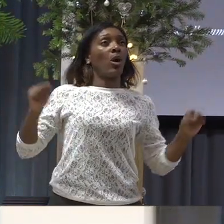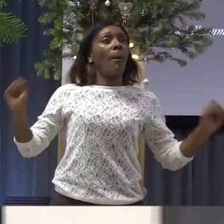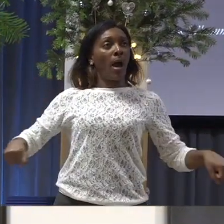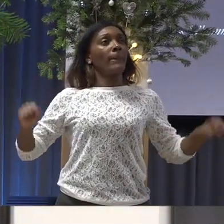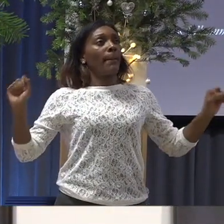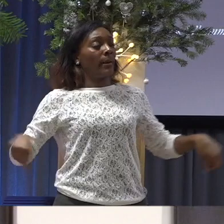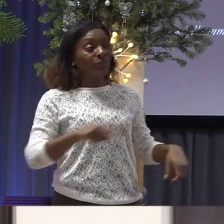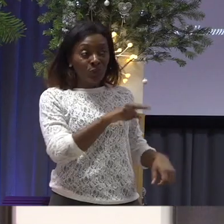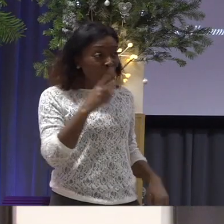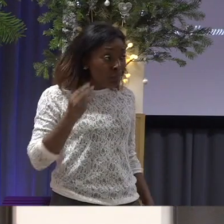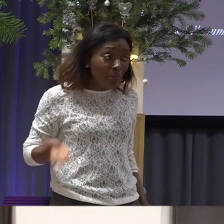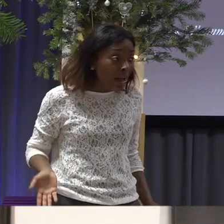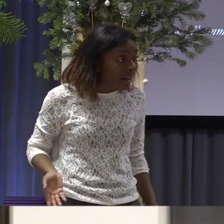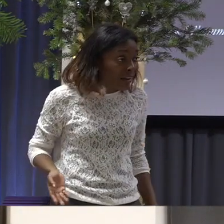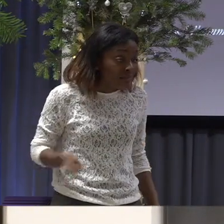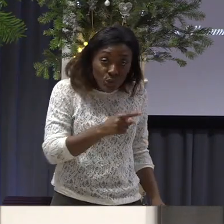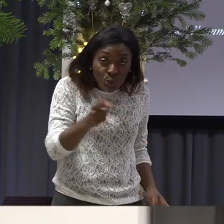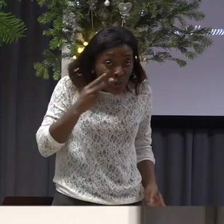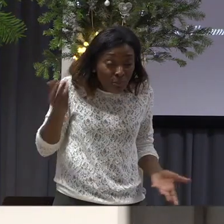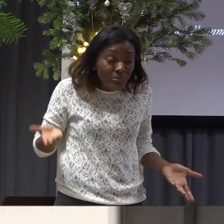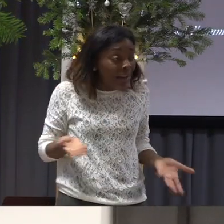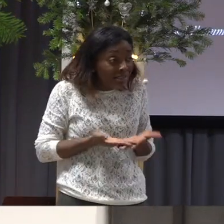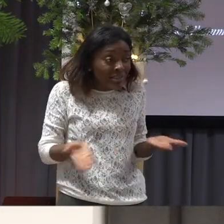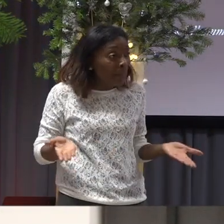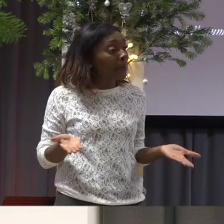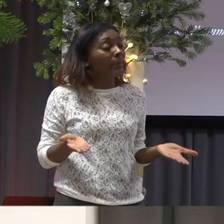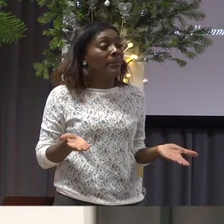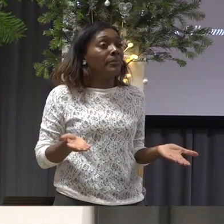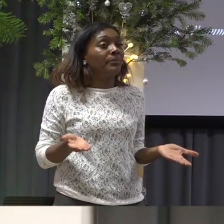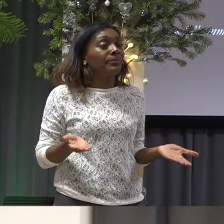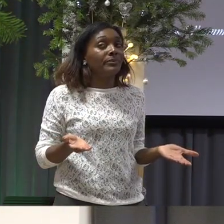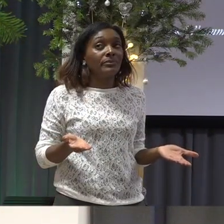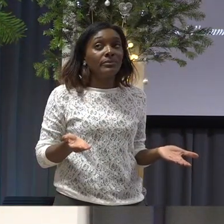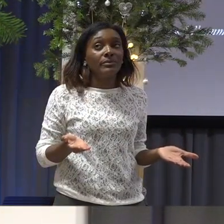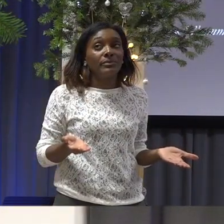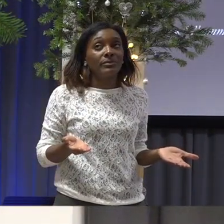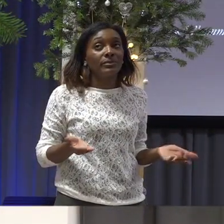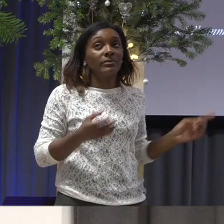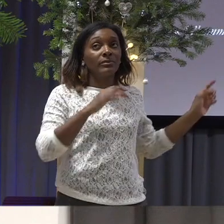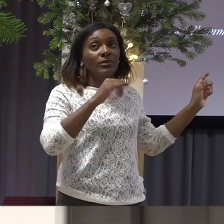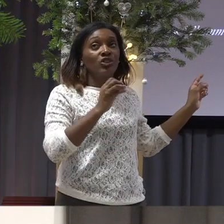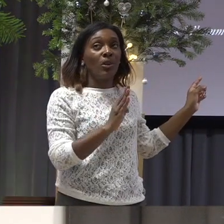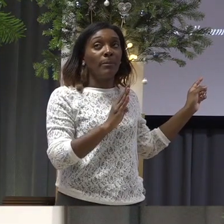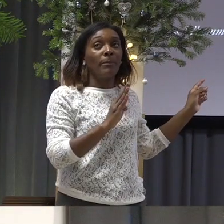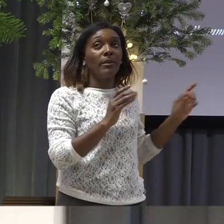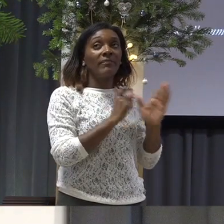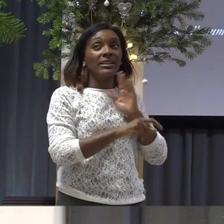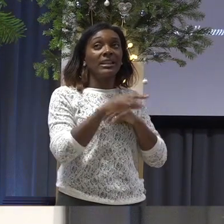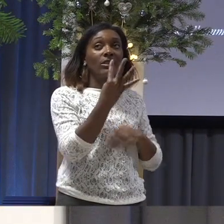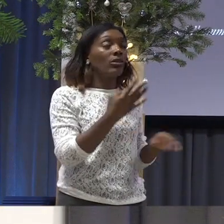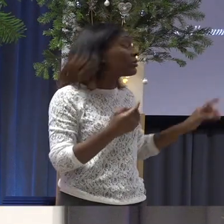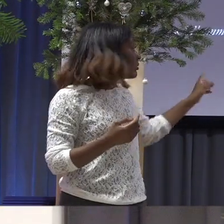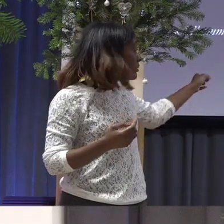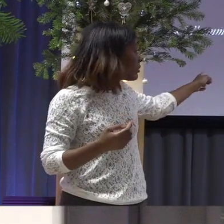n'es qu'un homme. Tu n'es qu'un homme et ta vie, comme dit Job au chapitre 14, verset 1, l'homme né de la